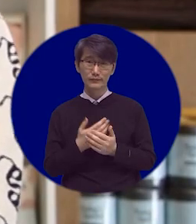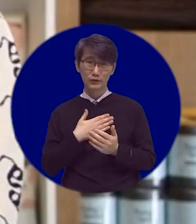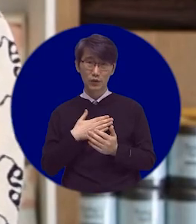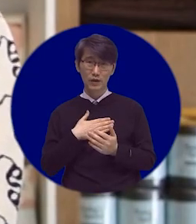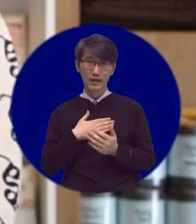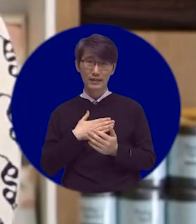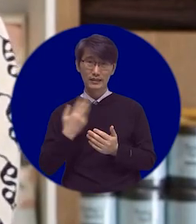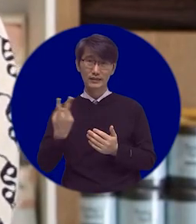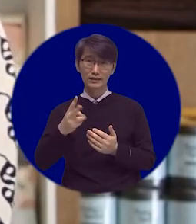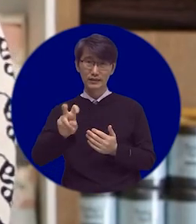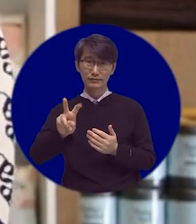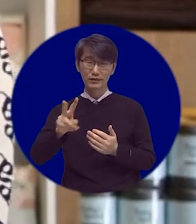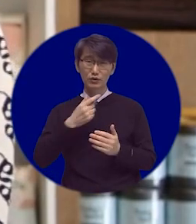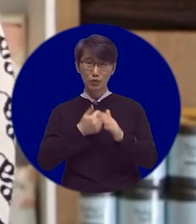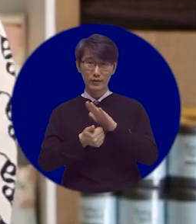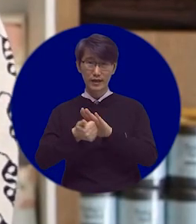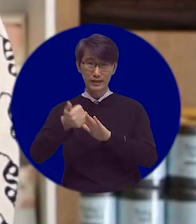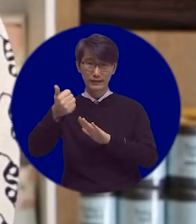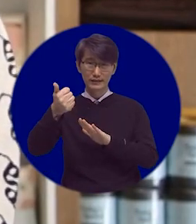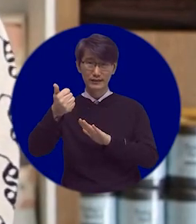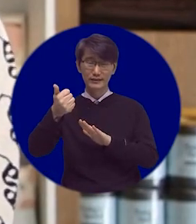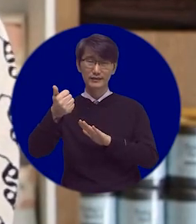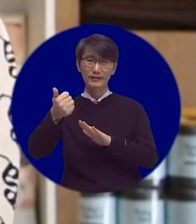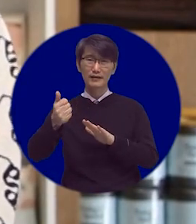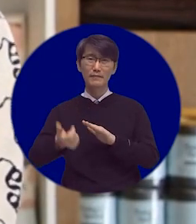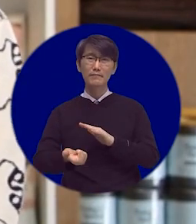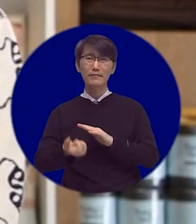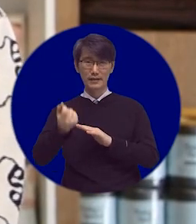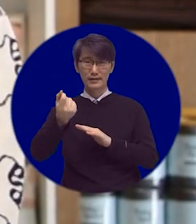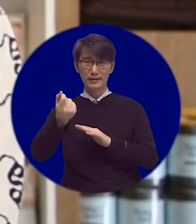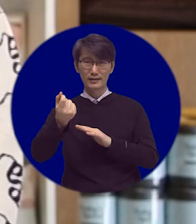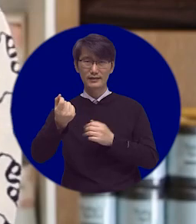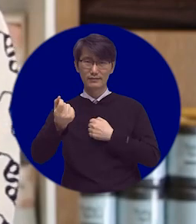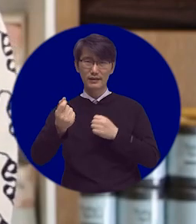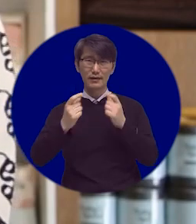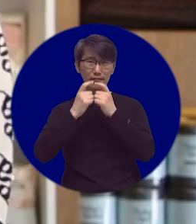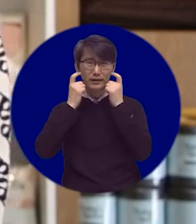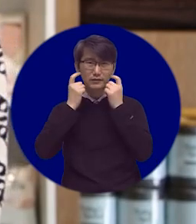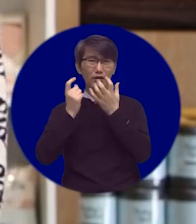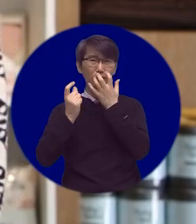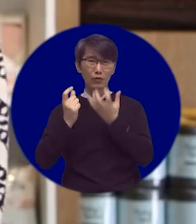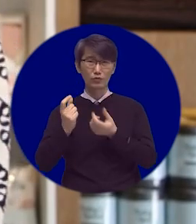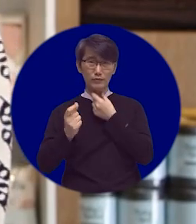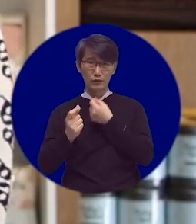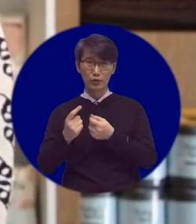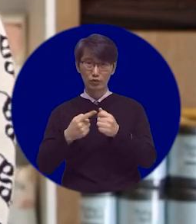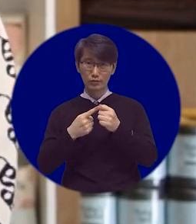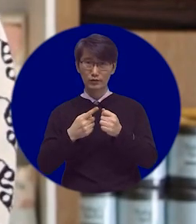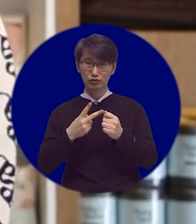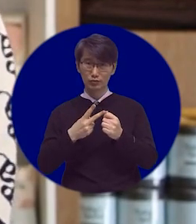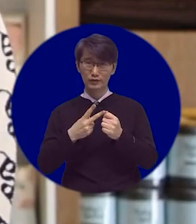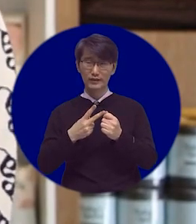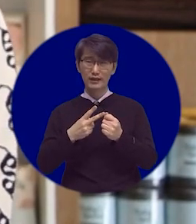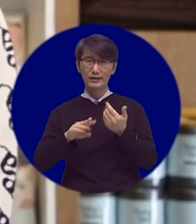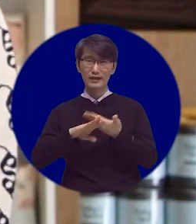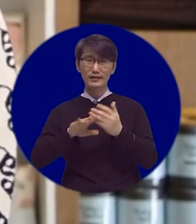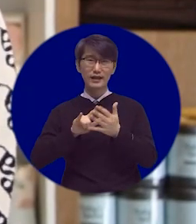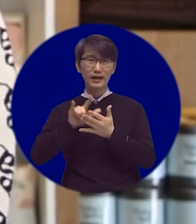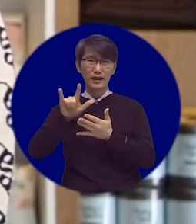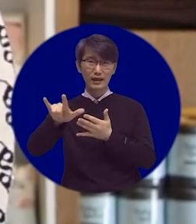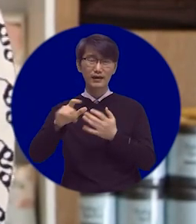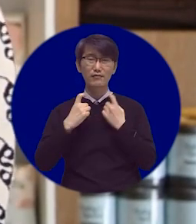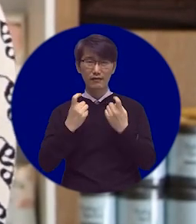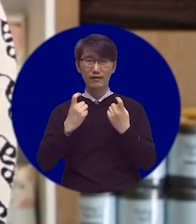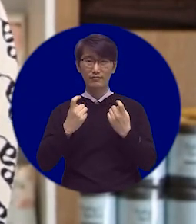저의 2022년 소망은 좀 하루빨리 이 답답한 마스크를 좀 벗고 싶고요. 해외 여행도